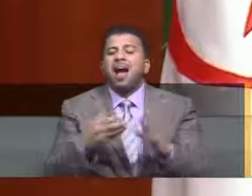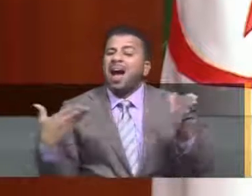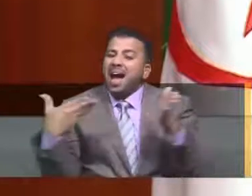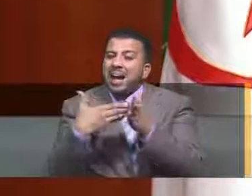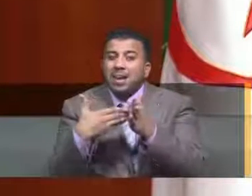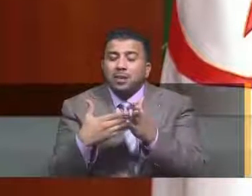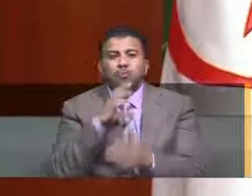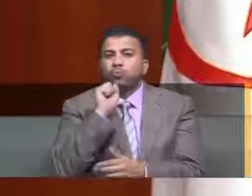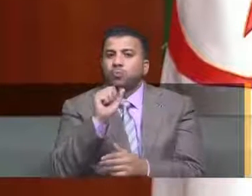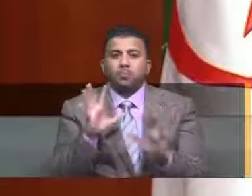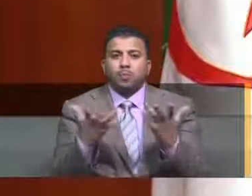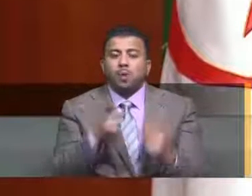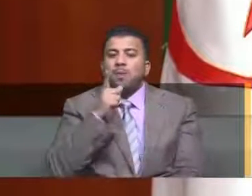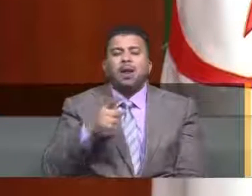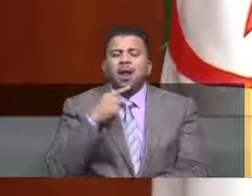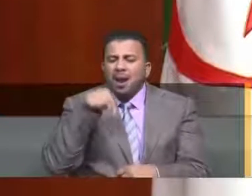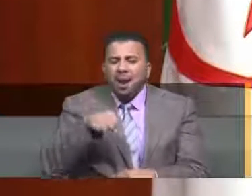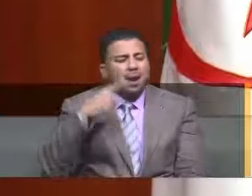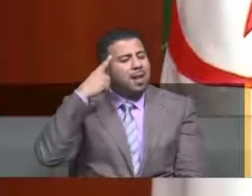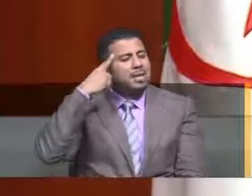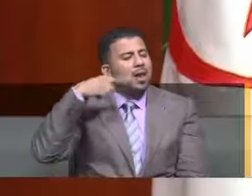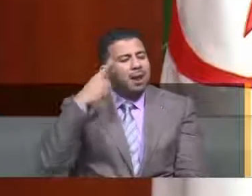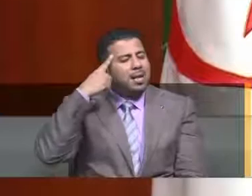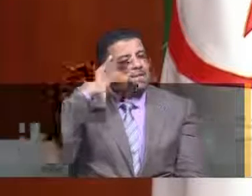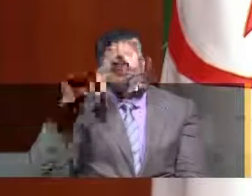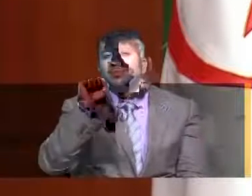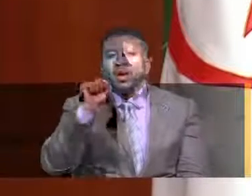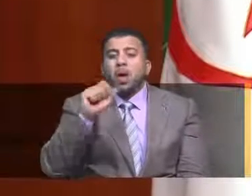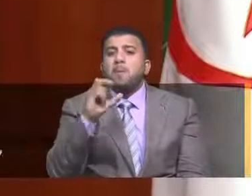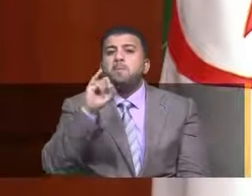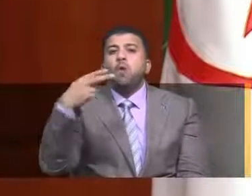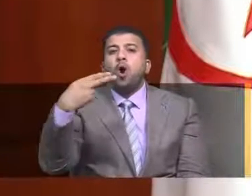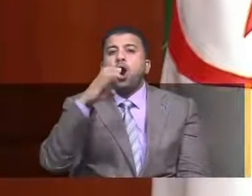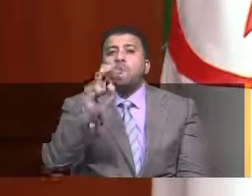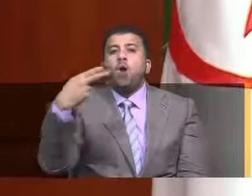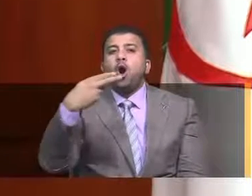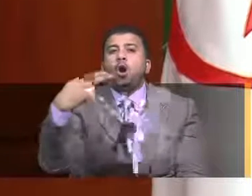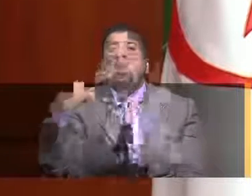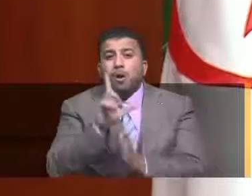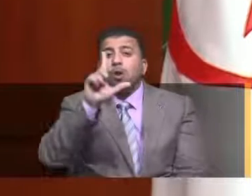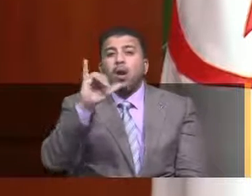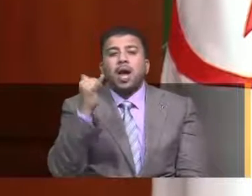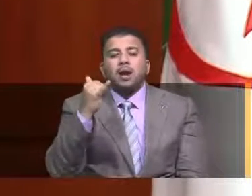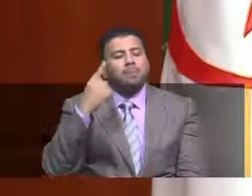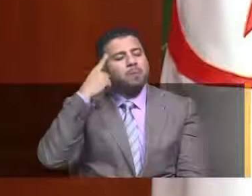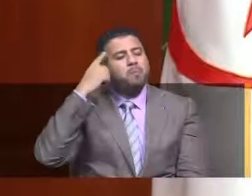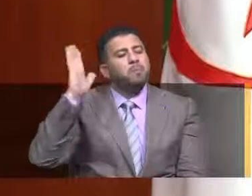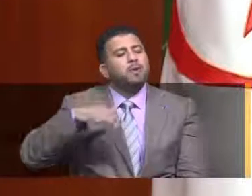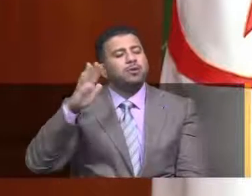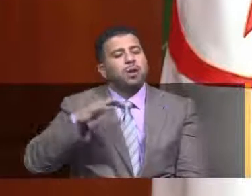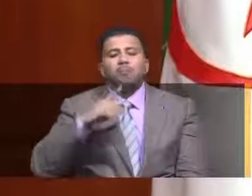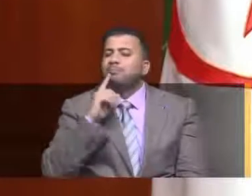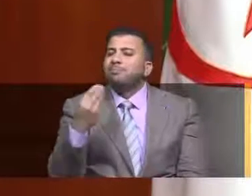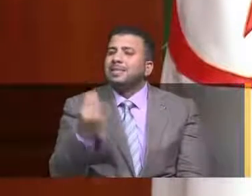آخرا، لا زال حلم أم التاريخي للغة يراودني، ولا